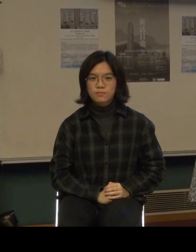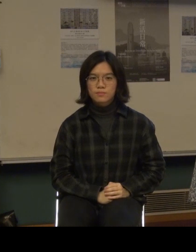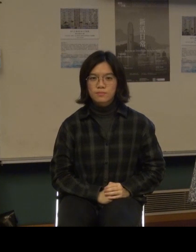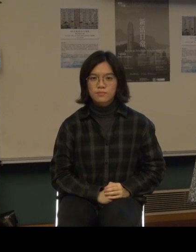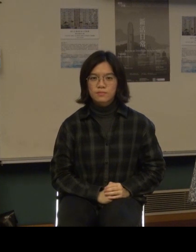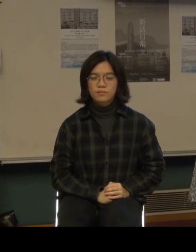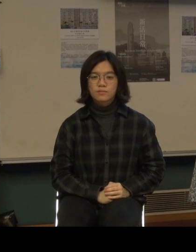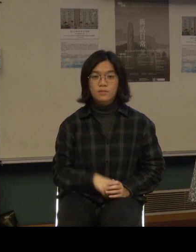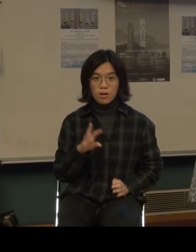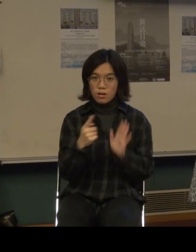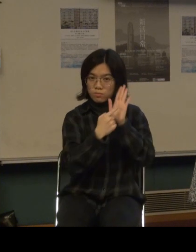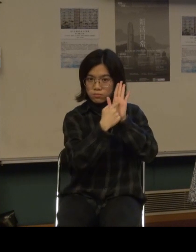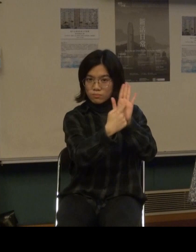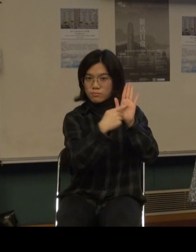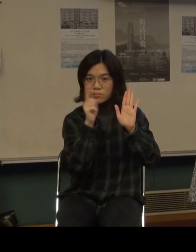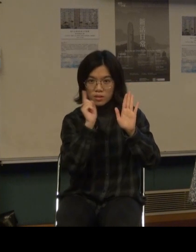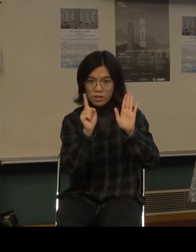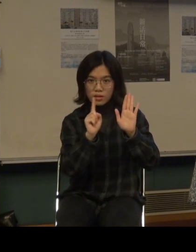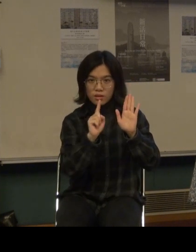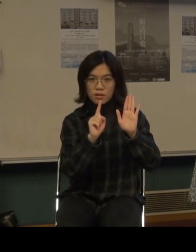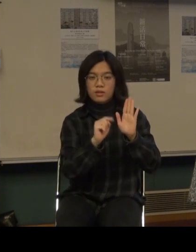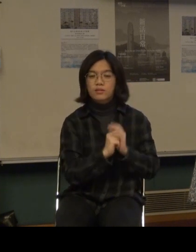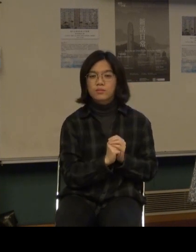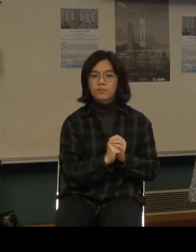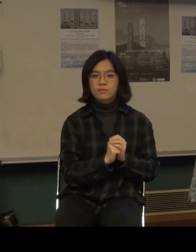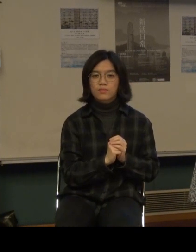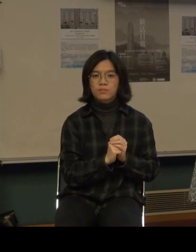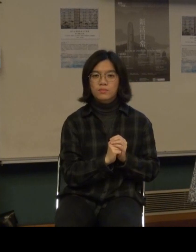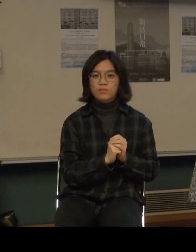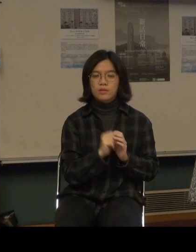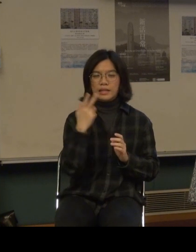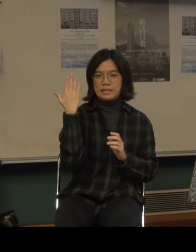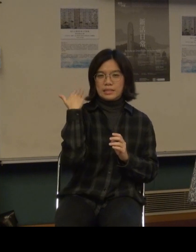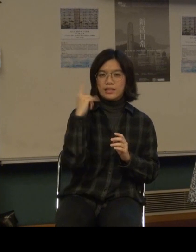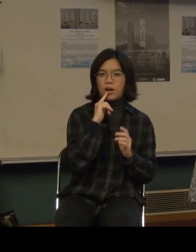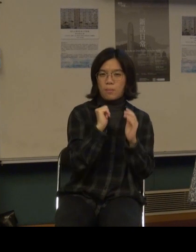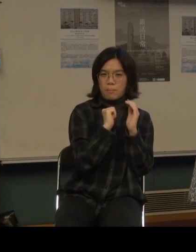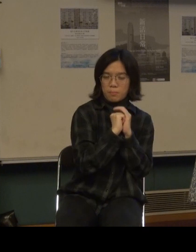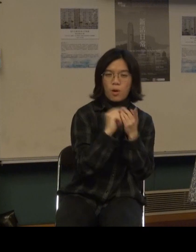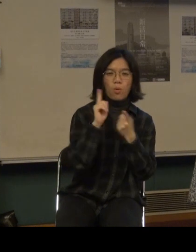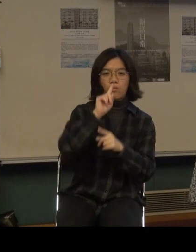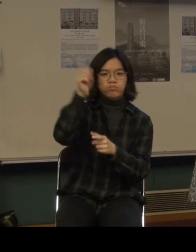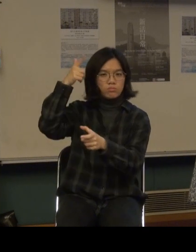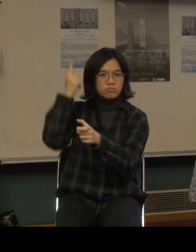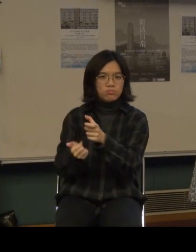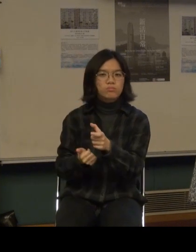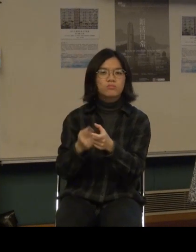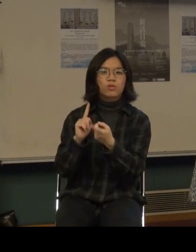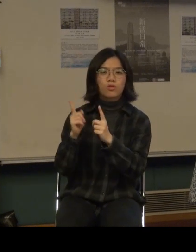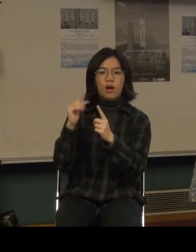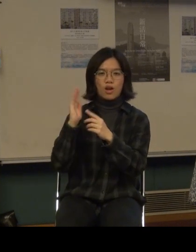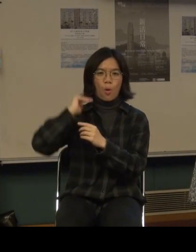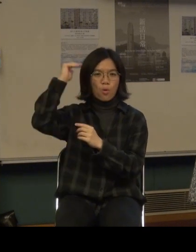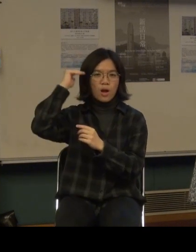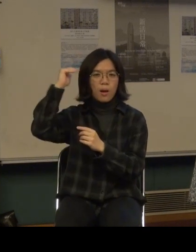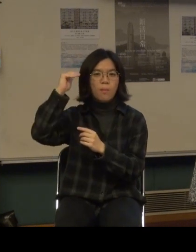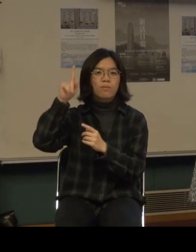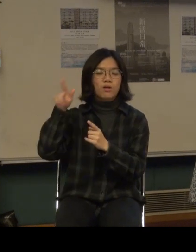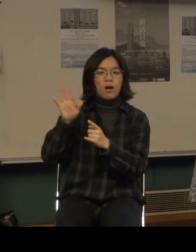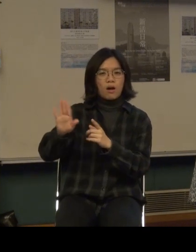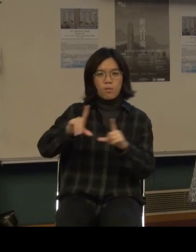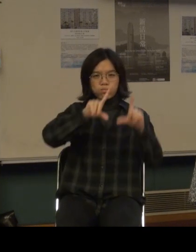佢反映咗嘅咧就係當時嘅一啲嘅教廷，或者係一啲嘅有錢人皇室，佢係一個好奢華